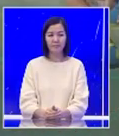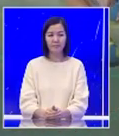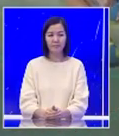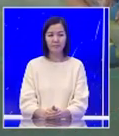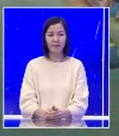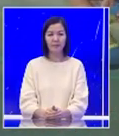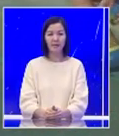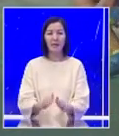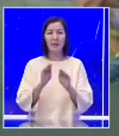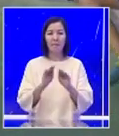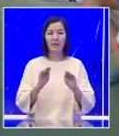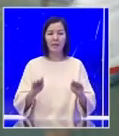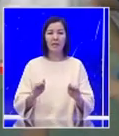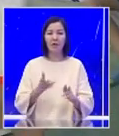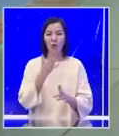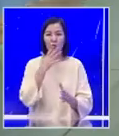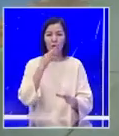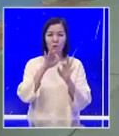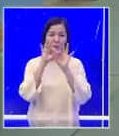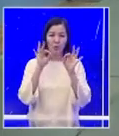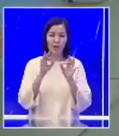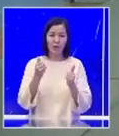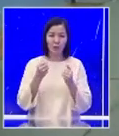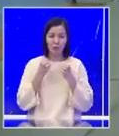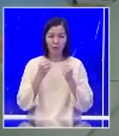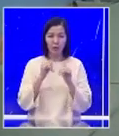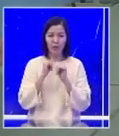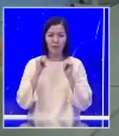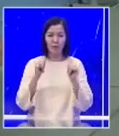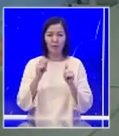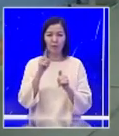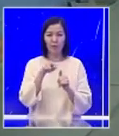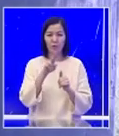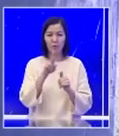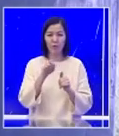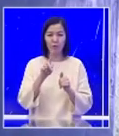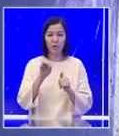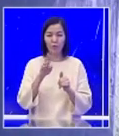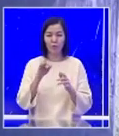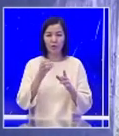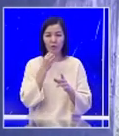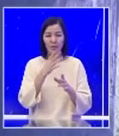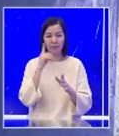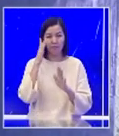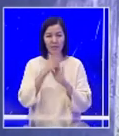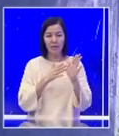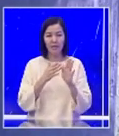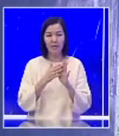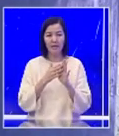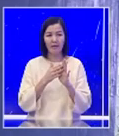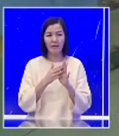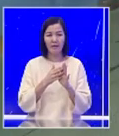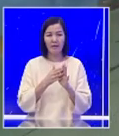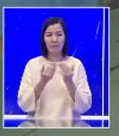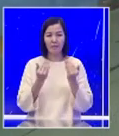Бұл залда балалар ұлттық өнерімізбен қатар дзюдо және белбеу күресінде жақсы меңгерген. Ақжолта Еркінбекұлы үшін биылғы жыл сәтті